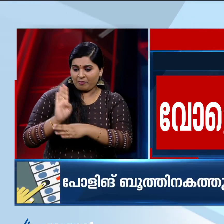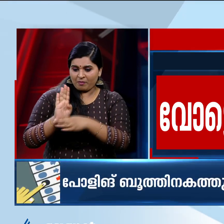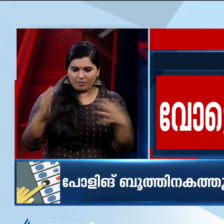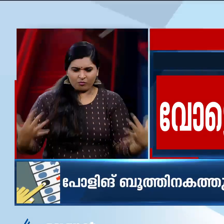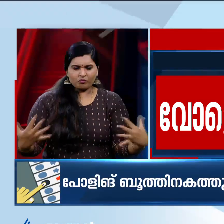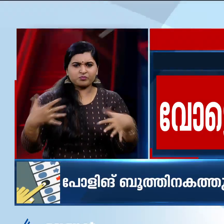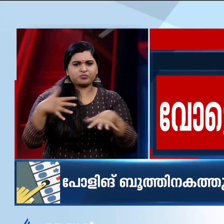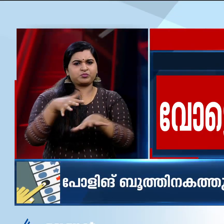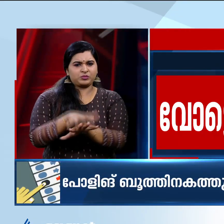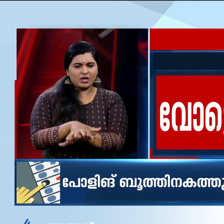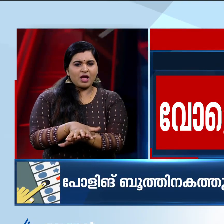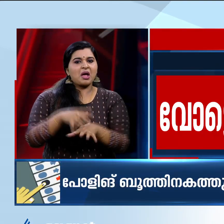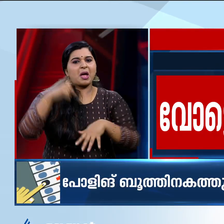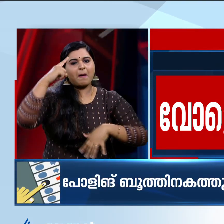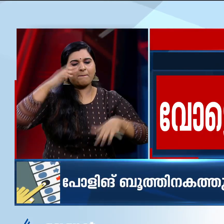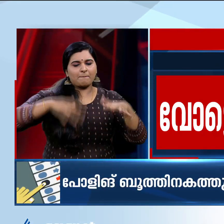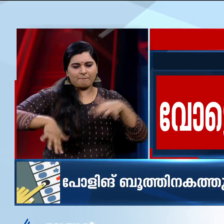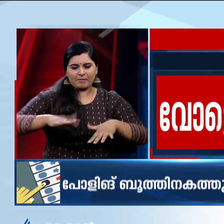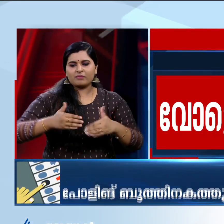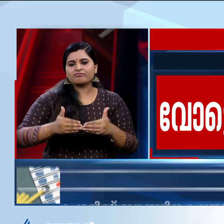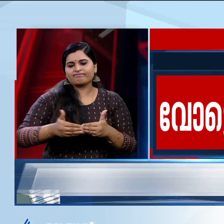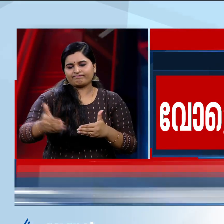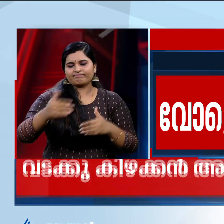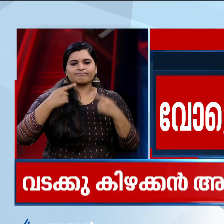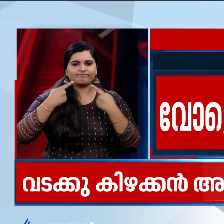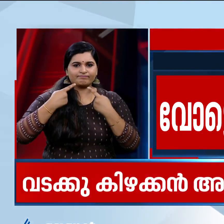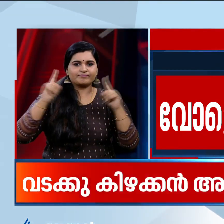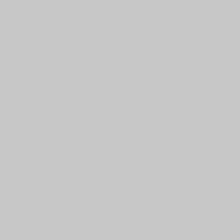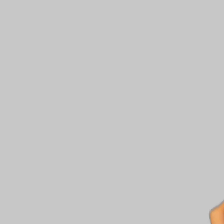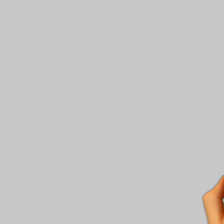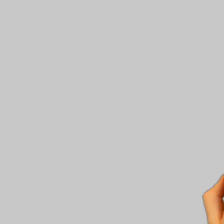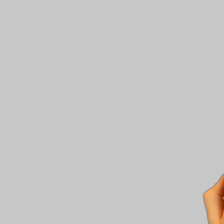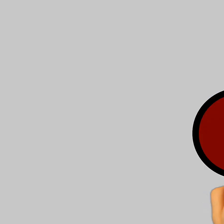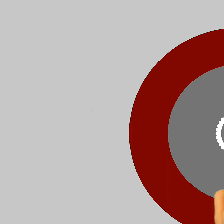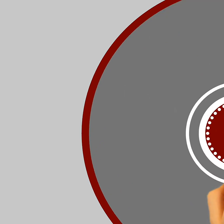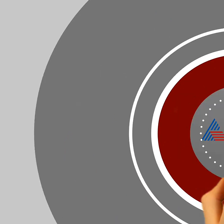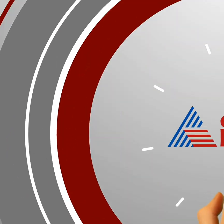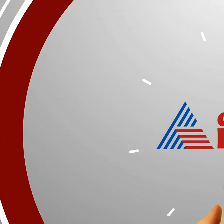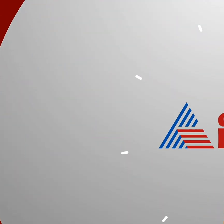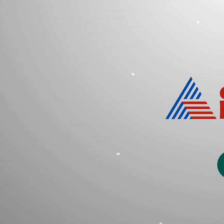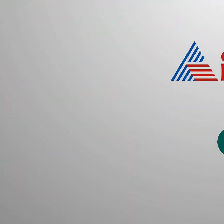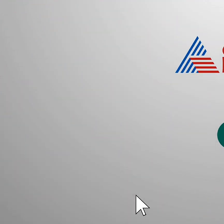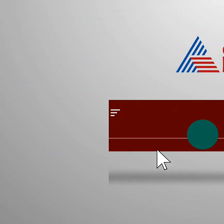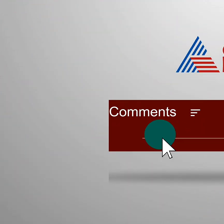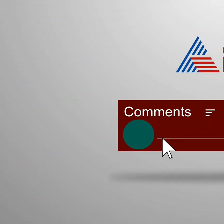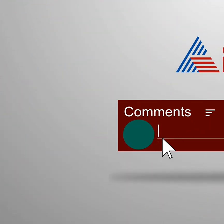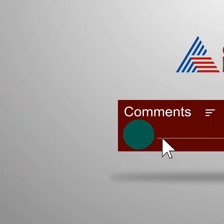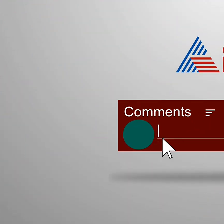പ്രഖ്യാപിക്കേണ്ട ആ ഒരു സാഹചര്യമാണ് ഒരുങ്ങിയിരിക്കുന്നത്. ശരി, പ്രശാന്ത്.